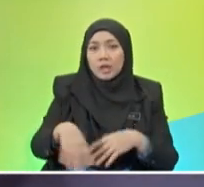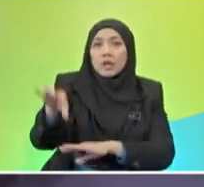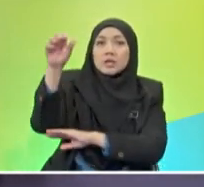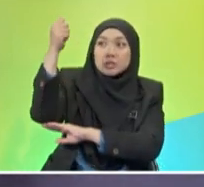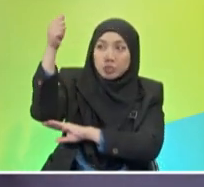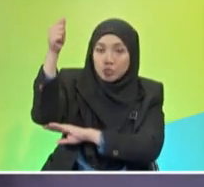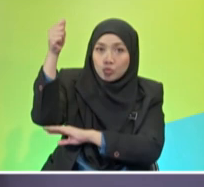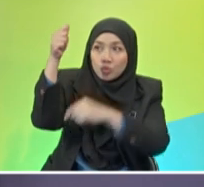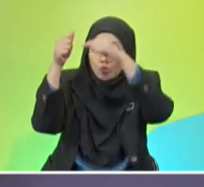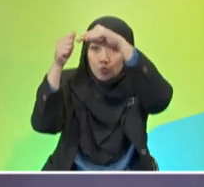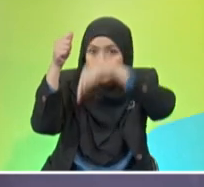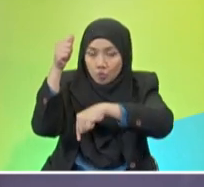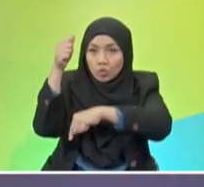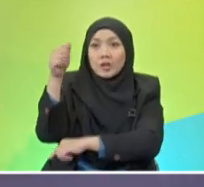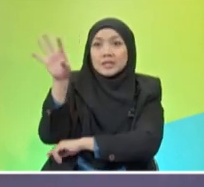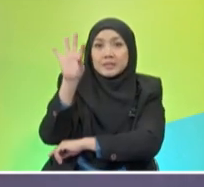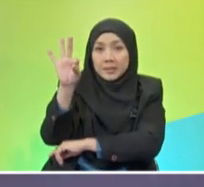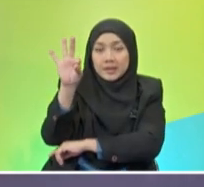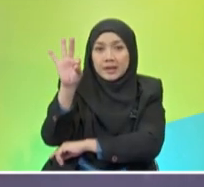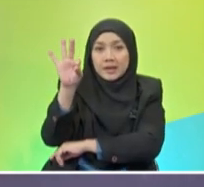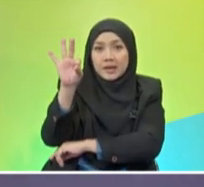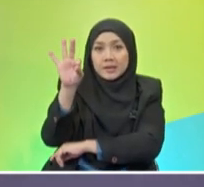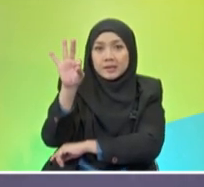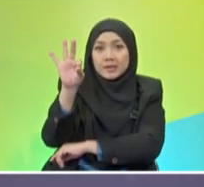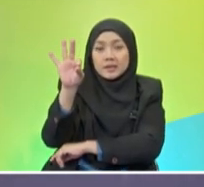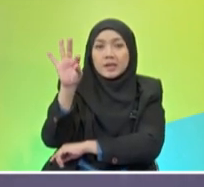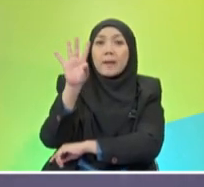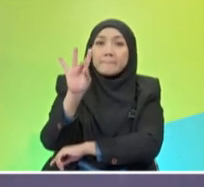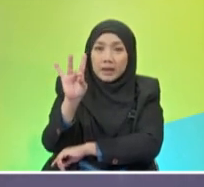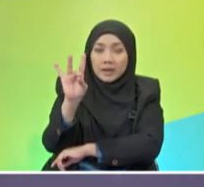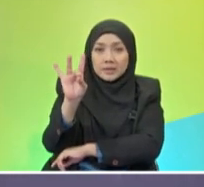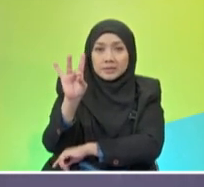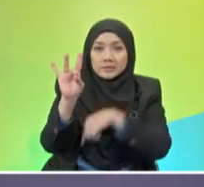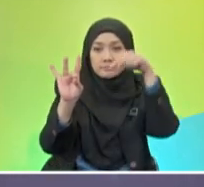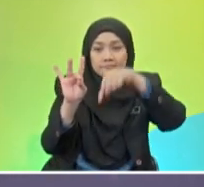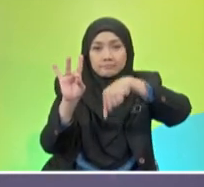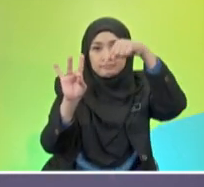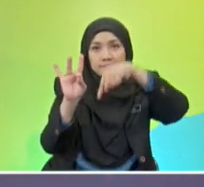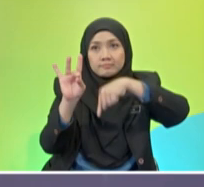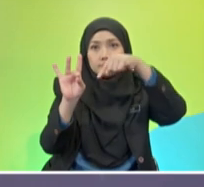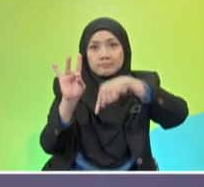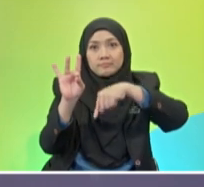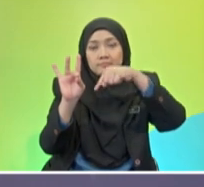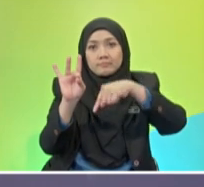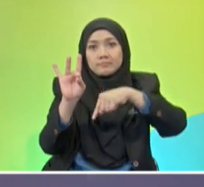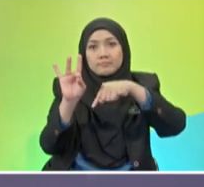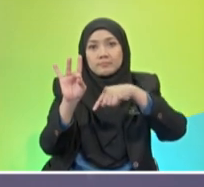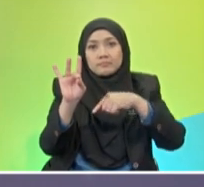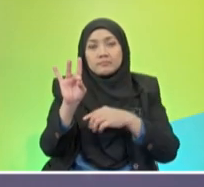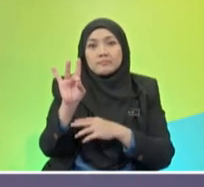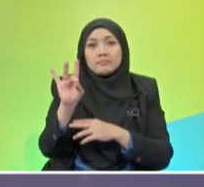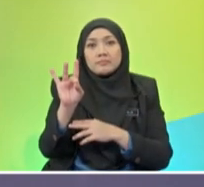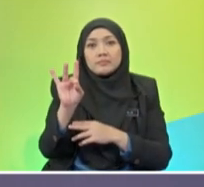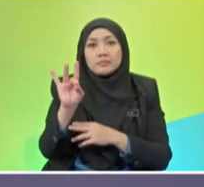Ha, 8. Kalau tak ingat susunan ni boleh ingat lagu tadi ya. Okey, 8 lepas tu? Sekejap cikgu. 10,